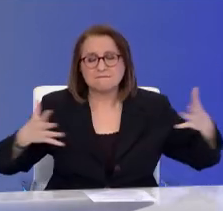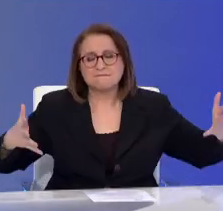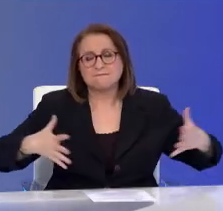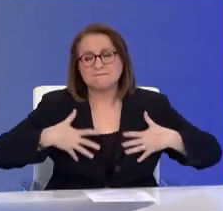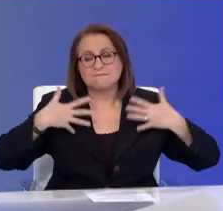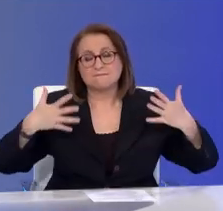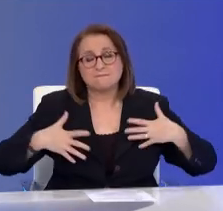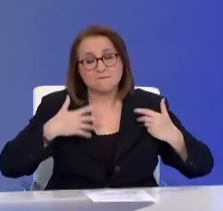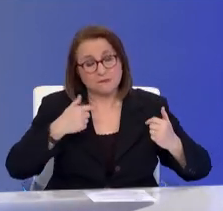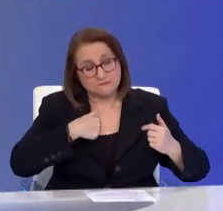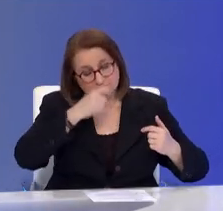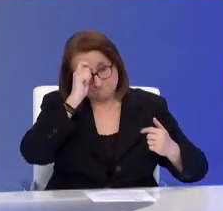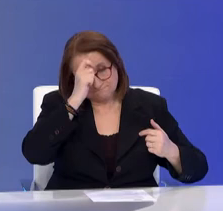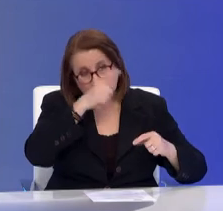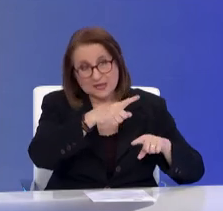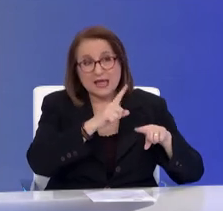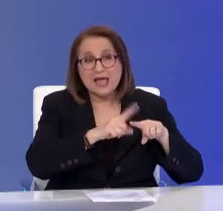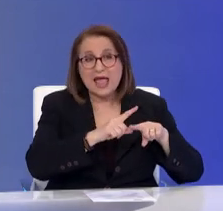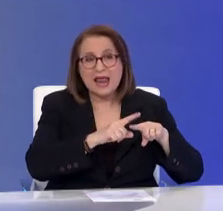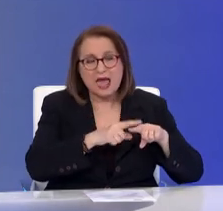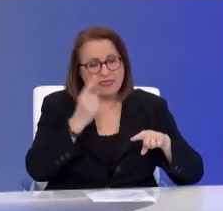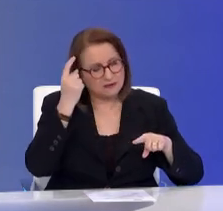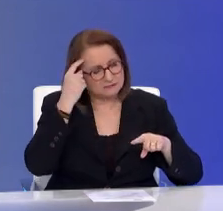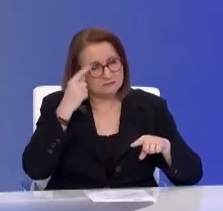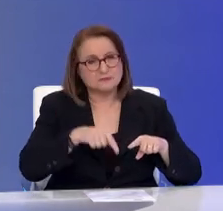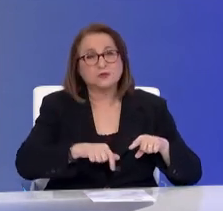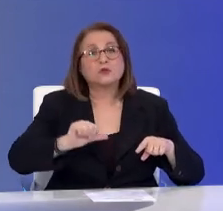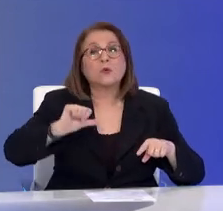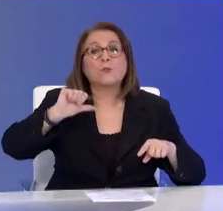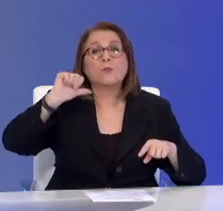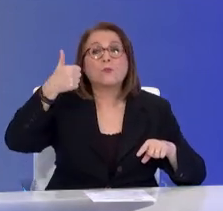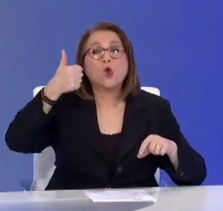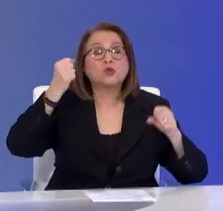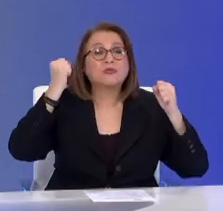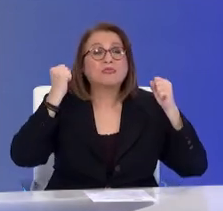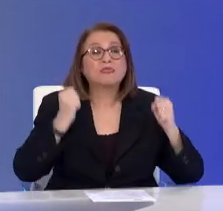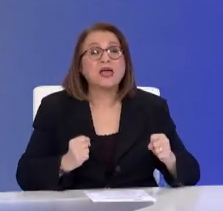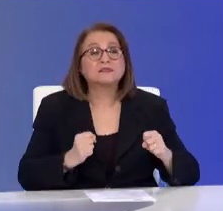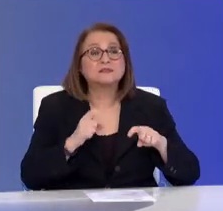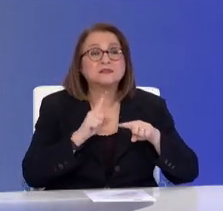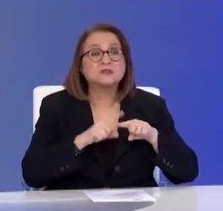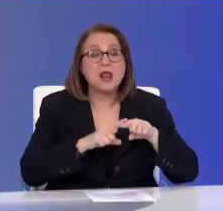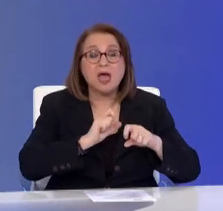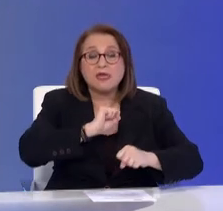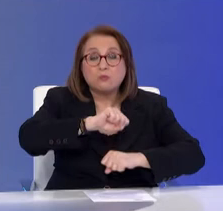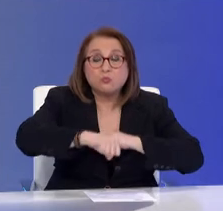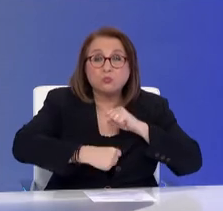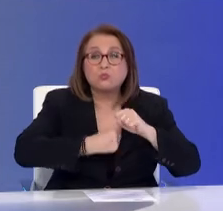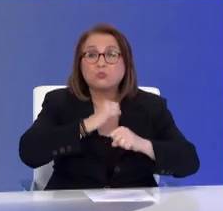που η Ελλάδα κατέχει πρώτη θέση στην προσπάθεια